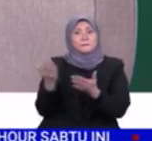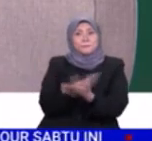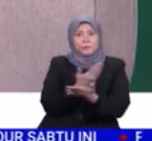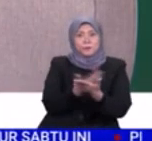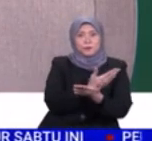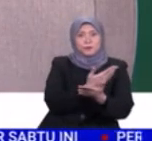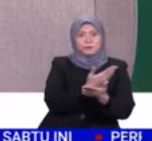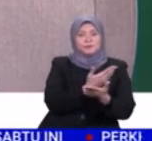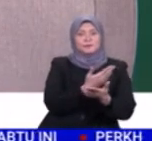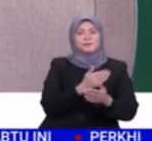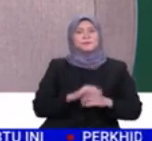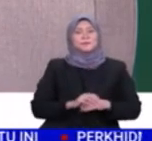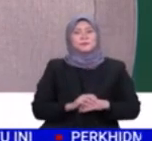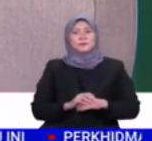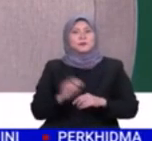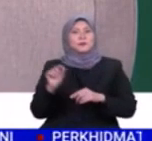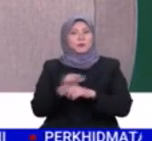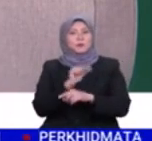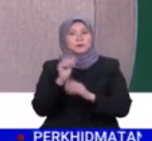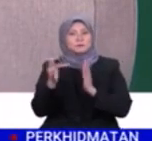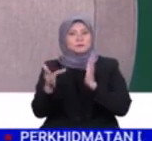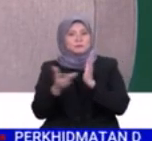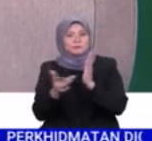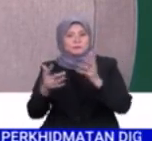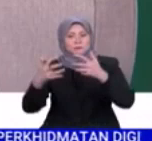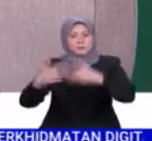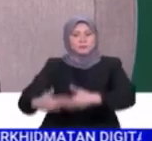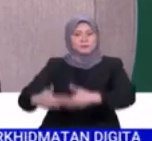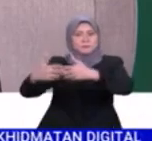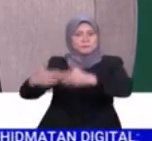menggunakan mekanisasi dan automasi